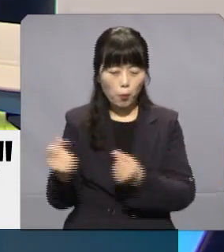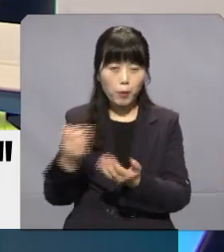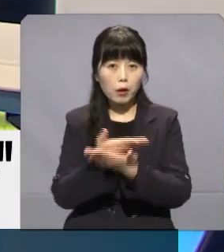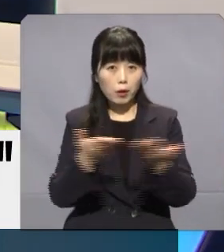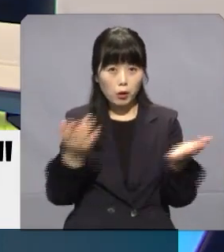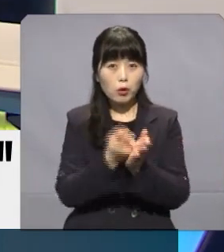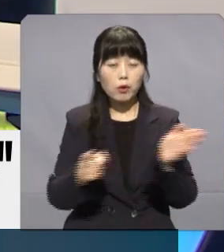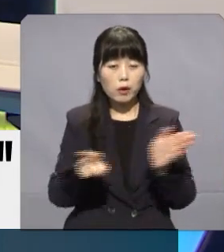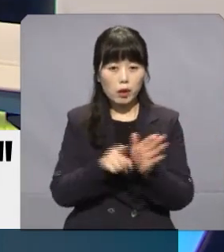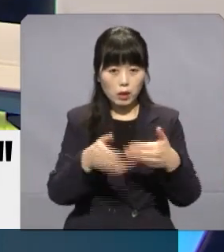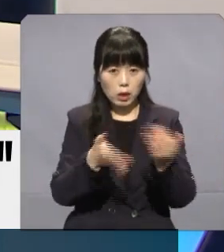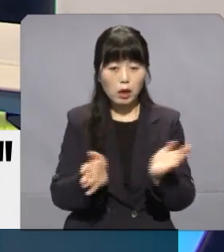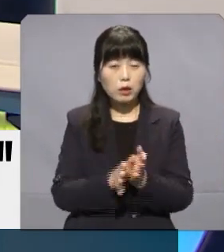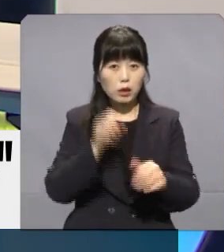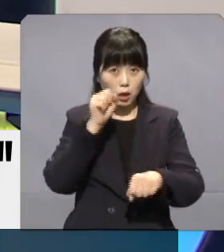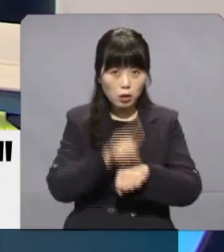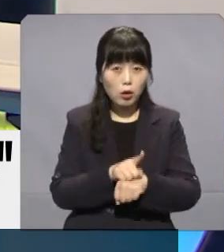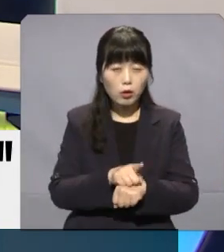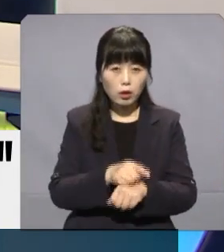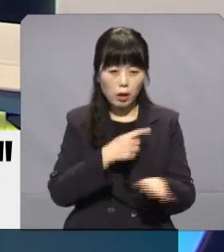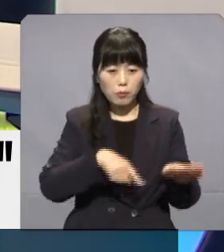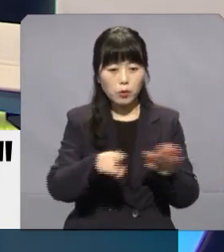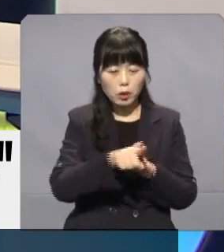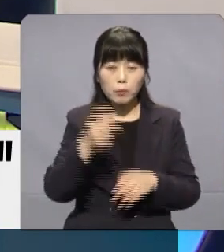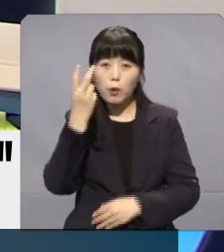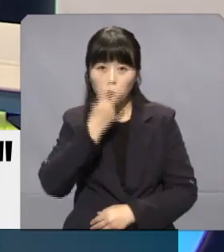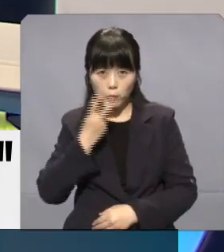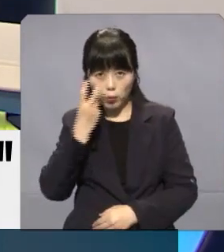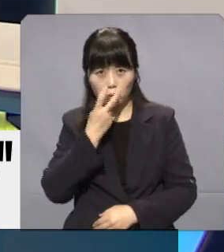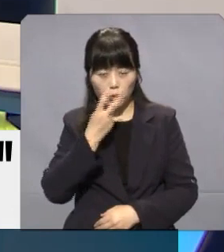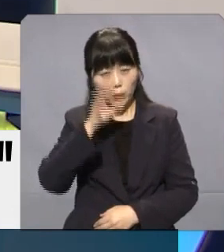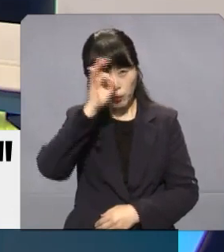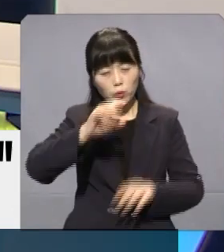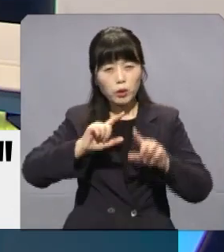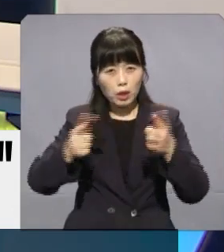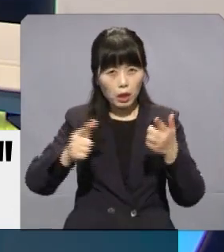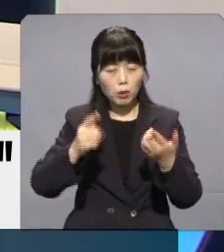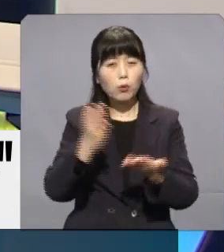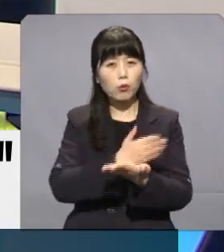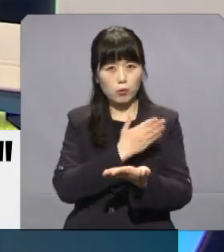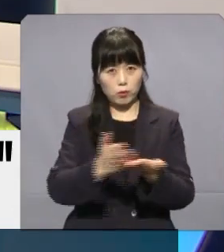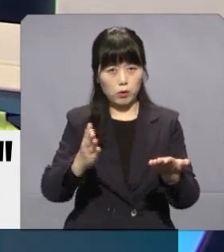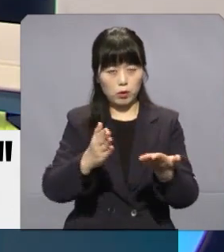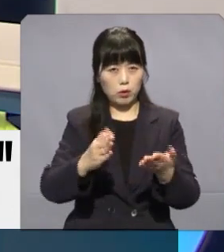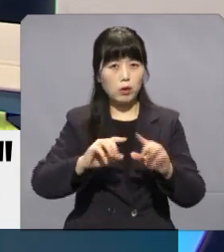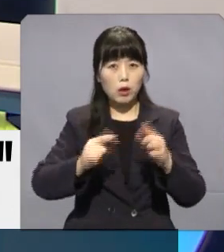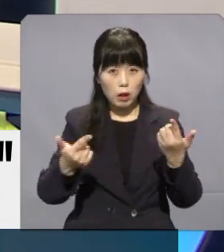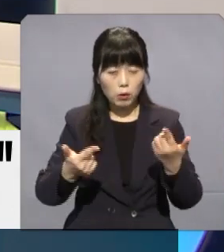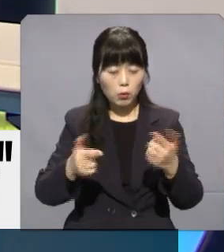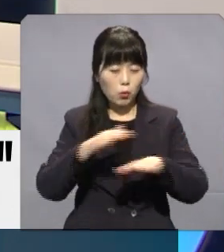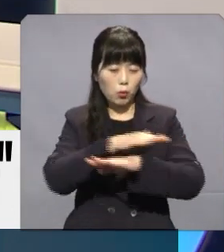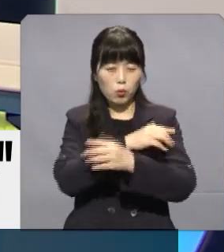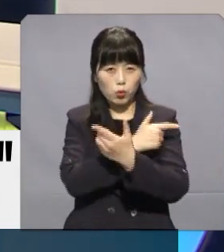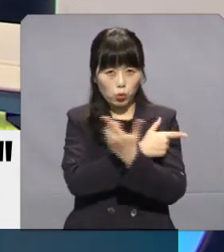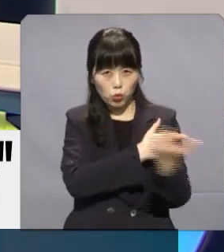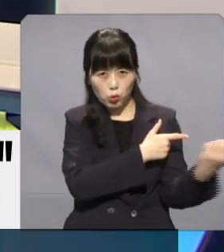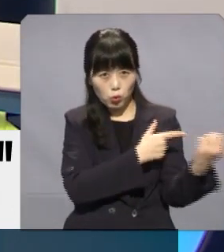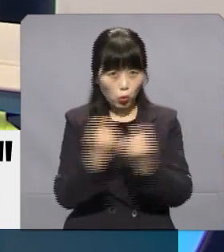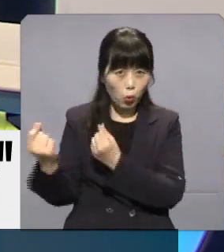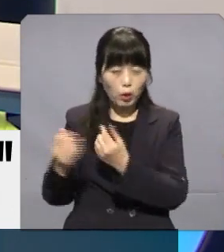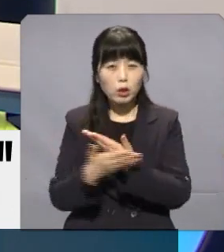되려면 단체 성향이나 뭐 진보나 보수를 보지 않고 가리지 않고 공평하게 지급해야 되는 거 아니겠습니까